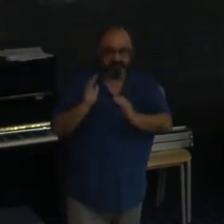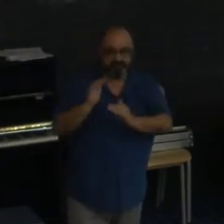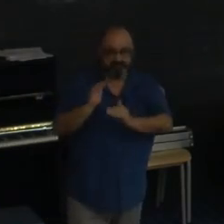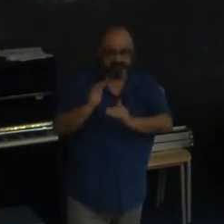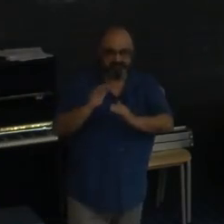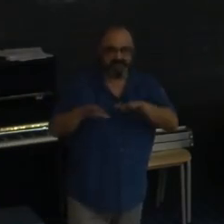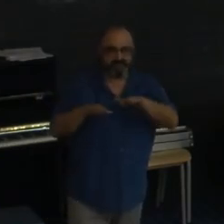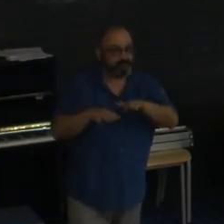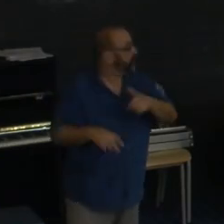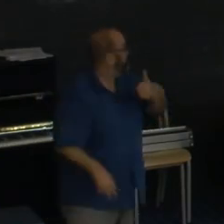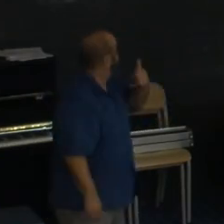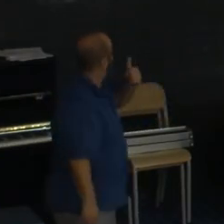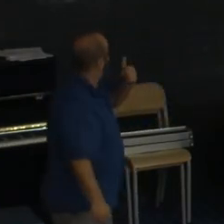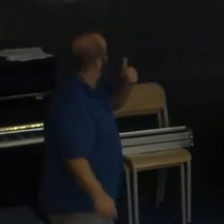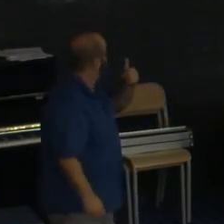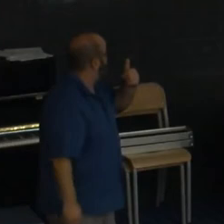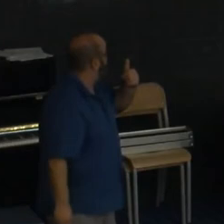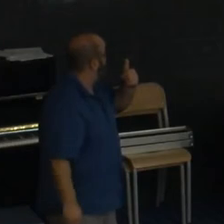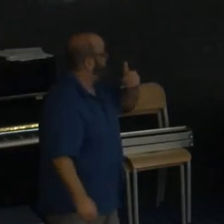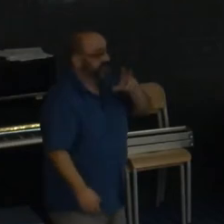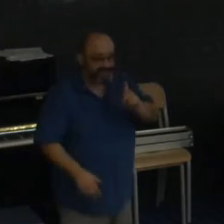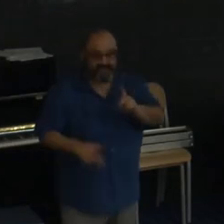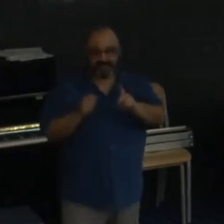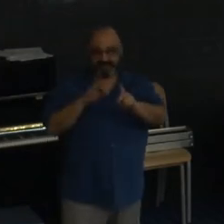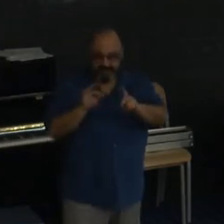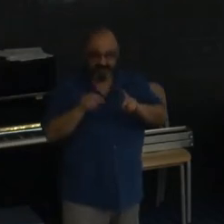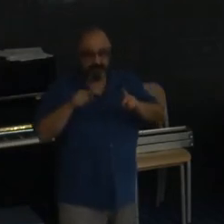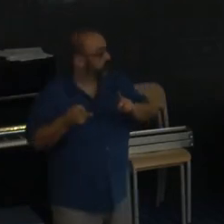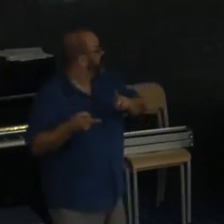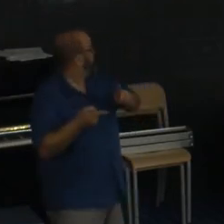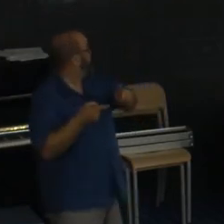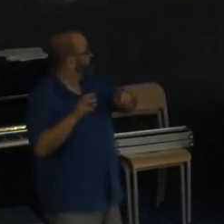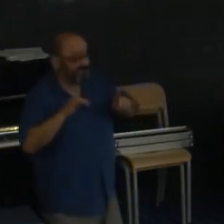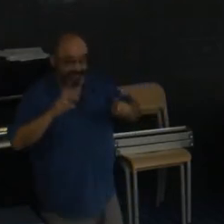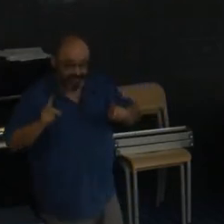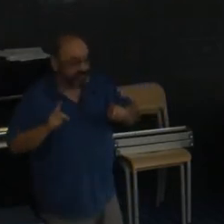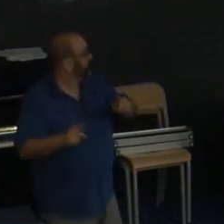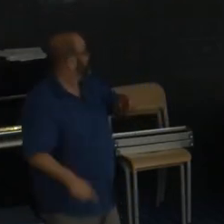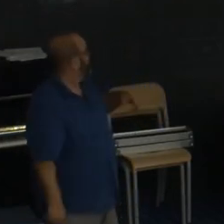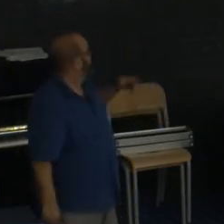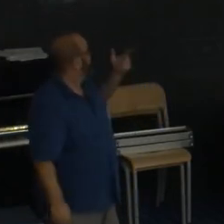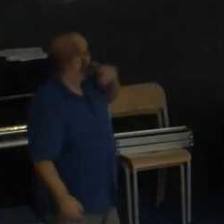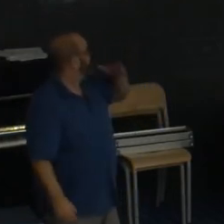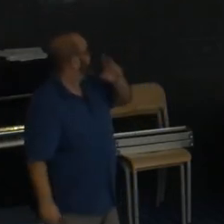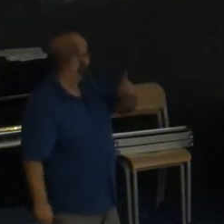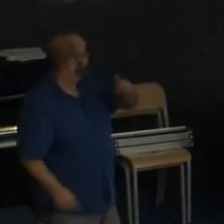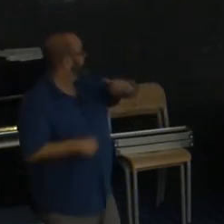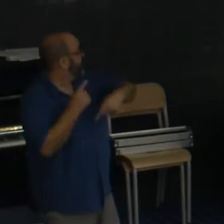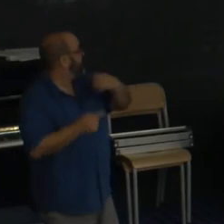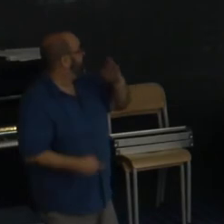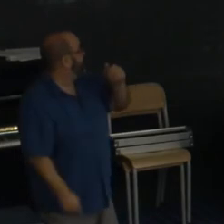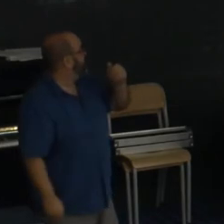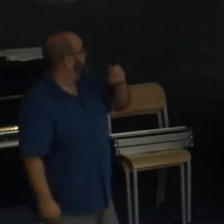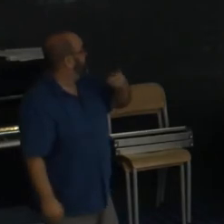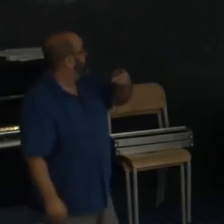dans la méthode init. Et je peux m'amuser à faire des self.dict. En fait, le D va être transformé en ppdir et automatiquement. Comme